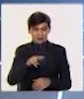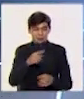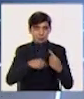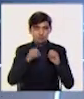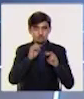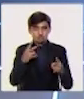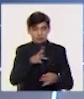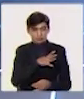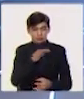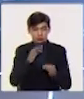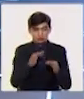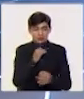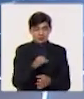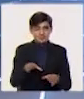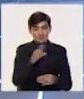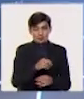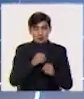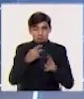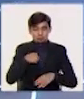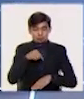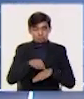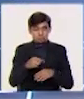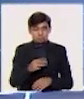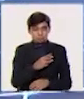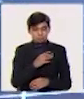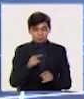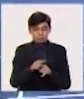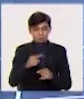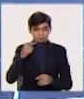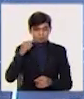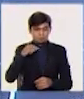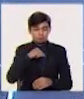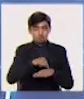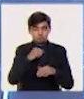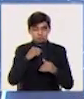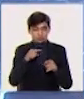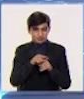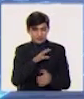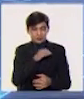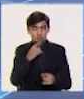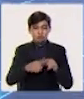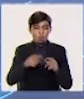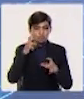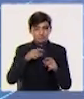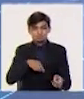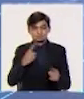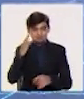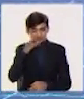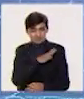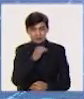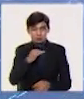айтады. Тосын жаңалық төбемізге жай түскенде әсер етті дейді жастар. Ал басқа университетке ауысуға ниет білдіргендерді өзге оқу